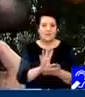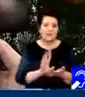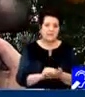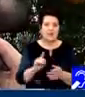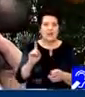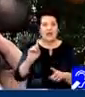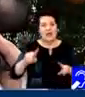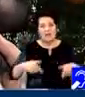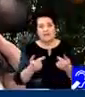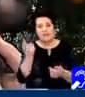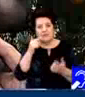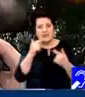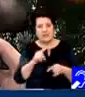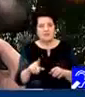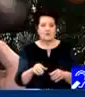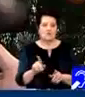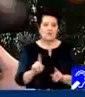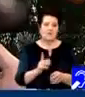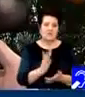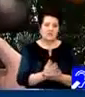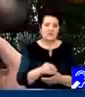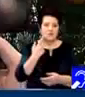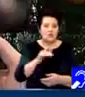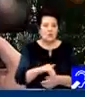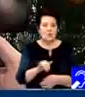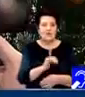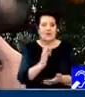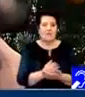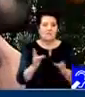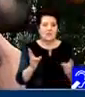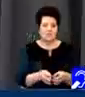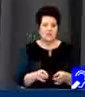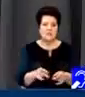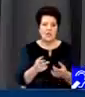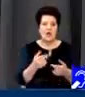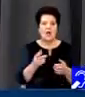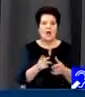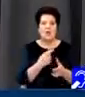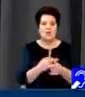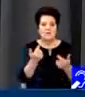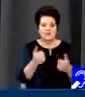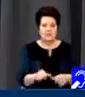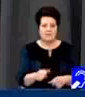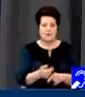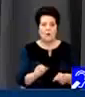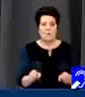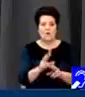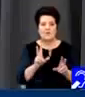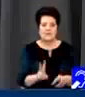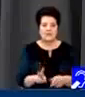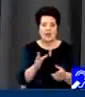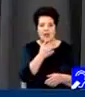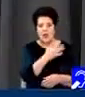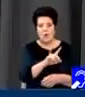ceva. Este insuficient să citim ceva undeva, avem nevoie de anumite formări. Orele de formare profesională sunt asigurate de